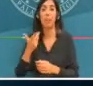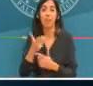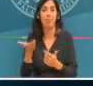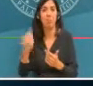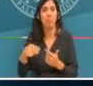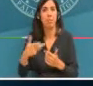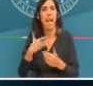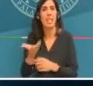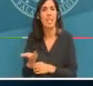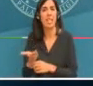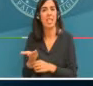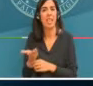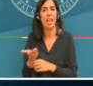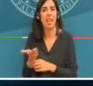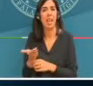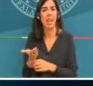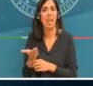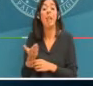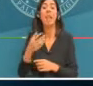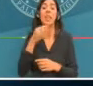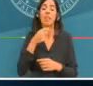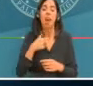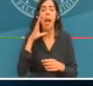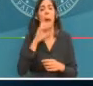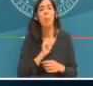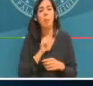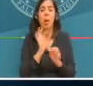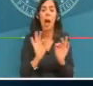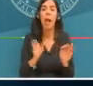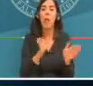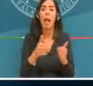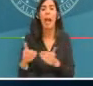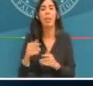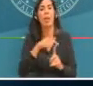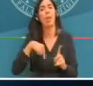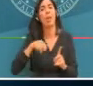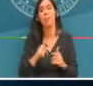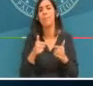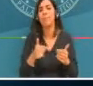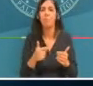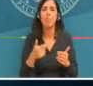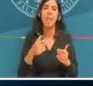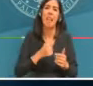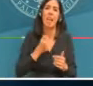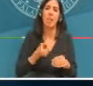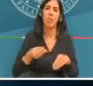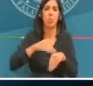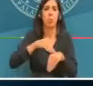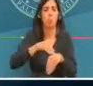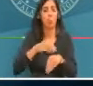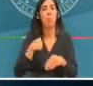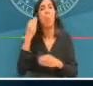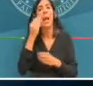e proprietari gestori di palestre di piscine penso agli artisti e lavoratori del mondo dello spettacolo ma anche ai